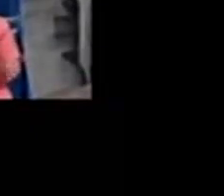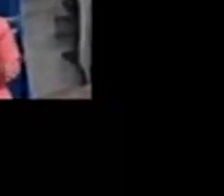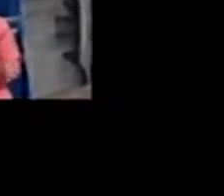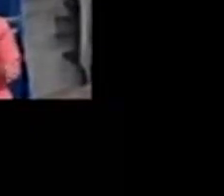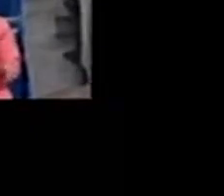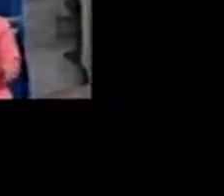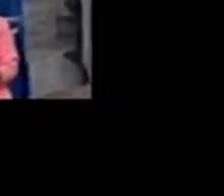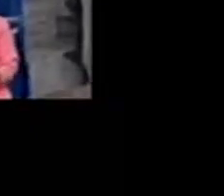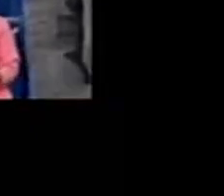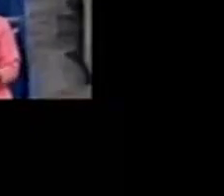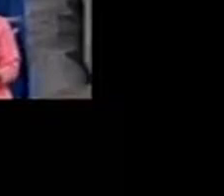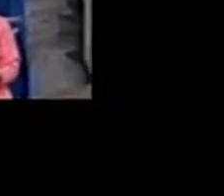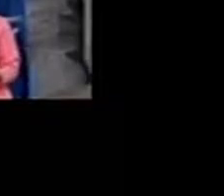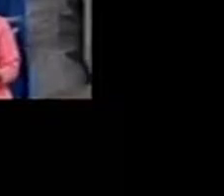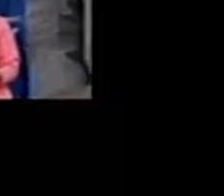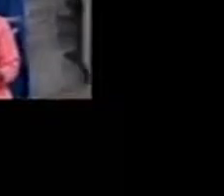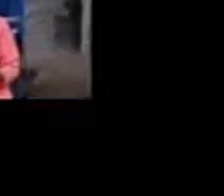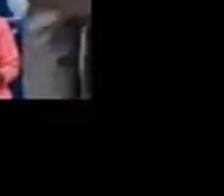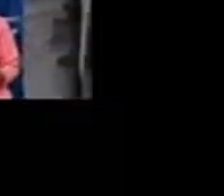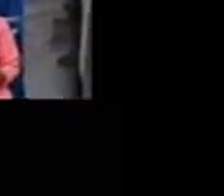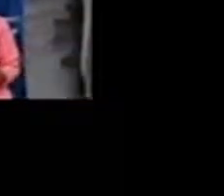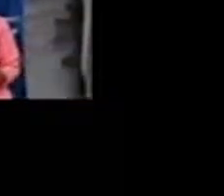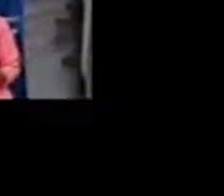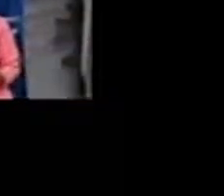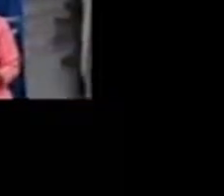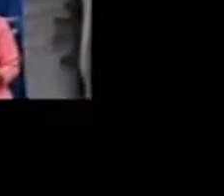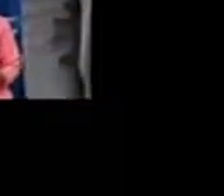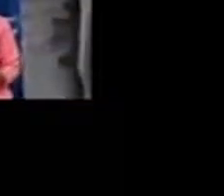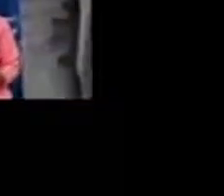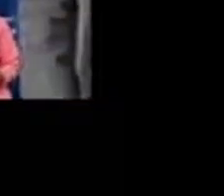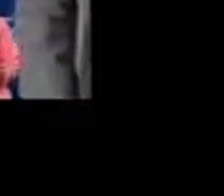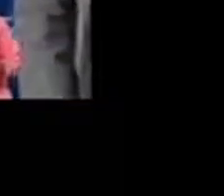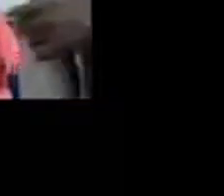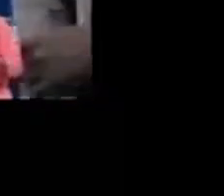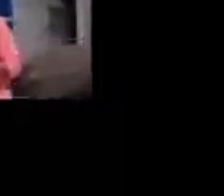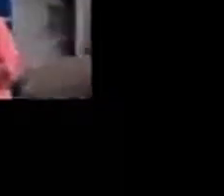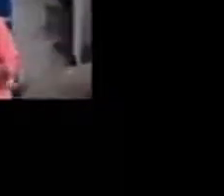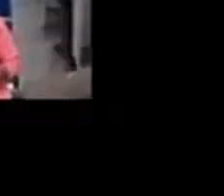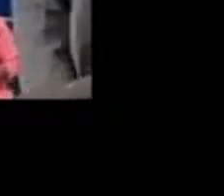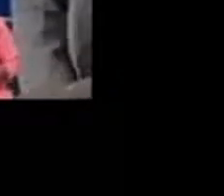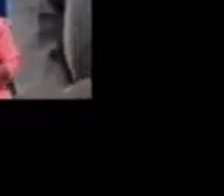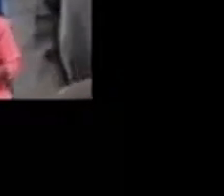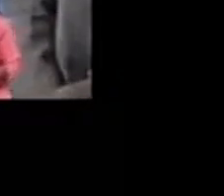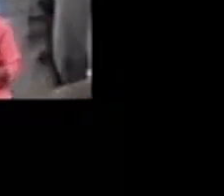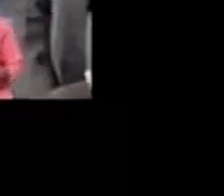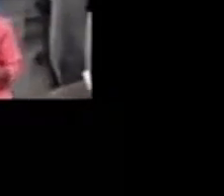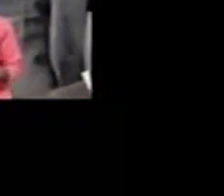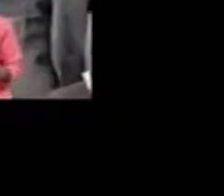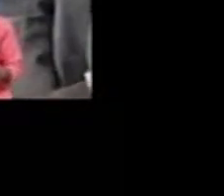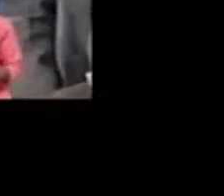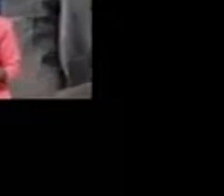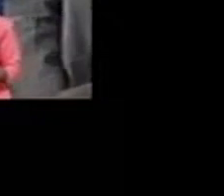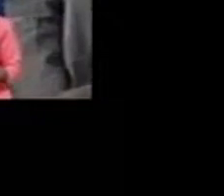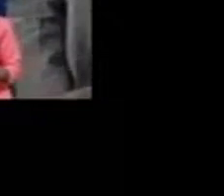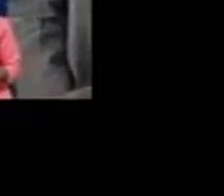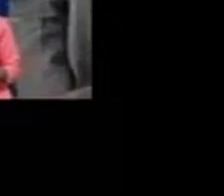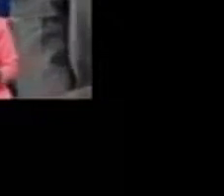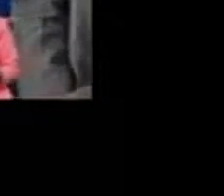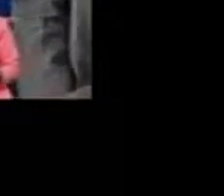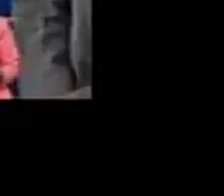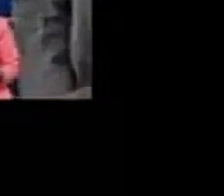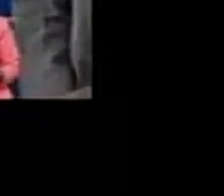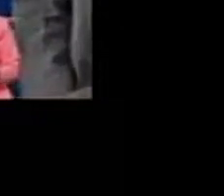wa sara pada gbe fonu mo ba pe omo mi lo ba dide si mi dide ti o dide oni kilo de mo ni ti e gbadun